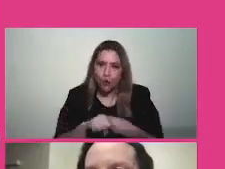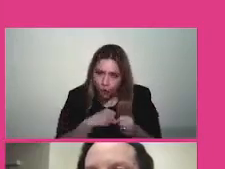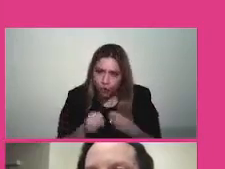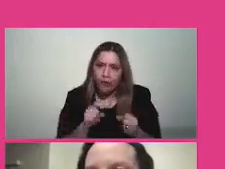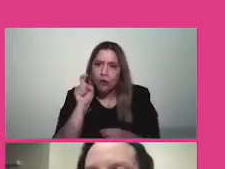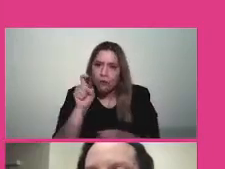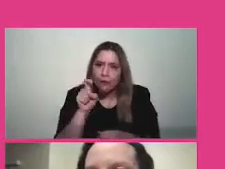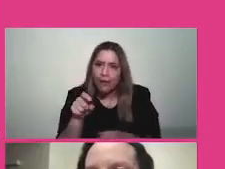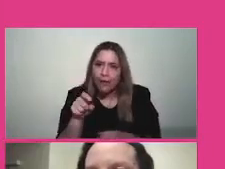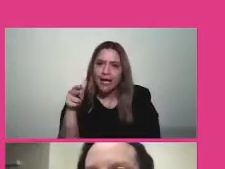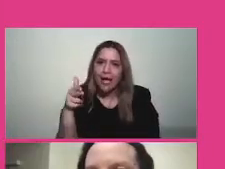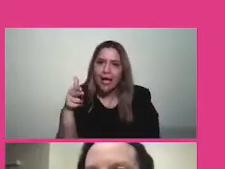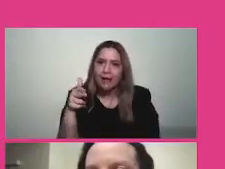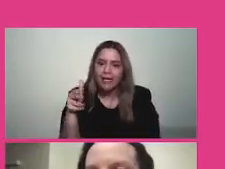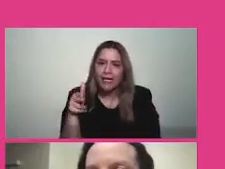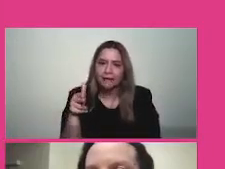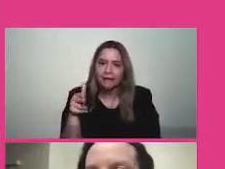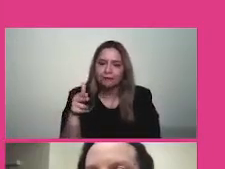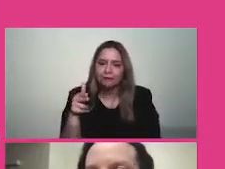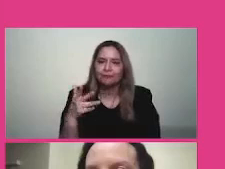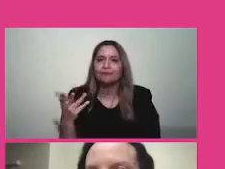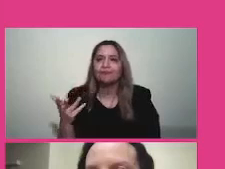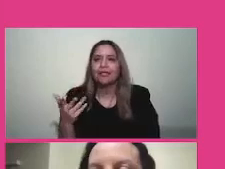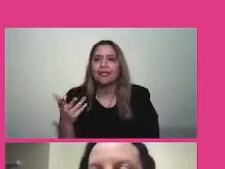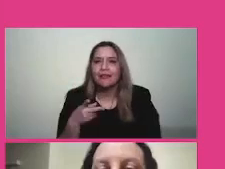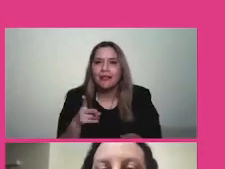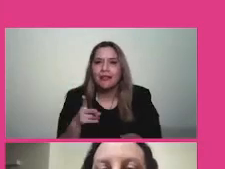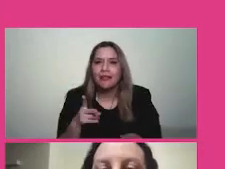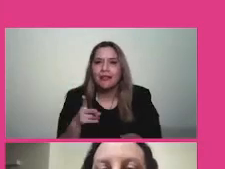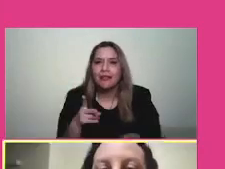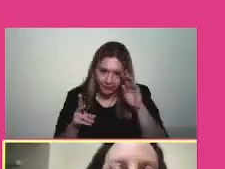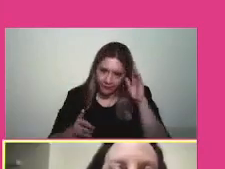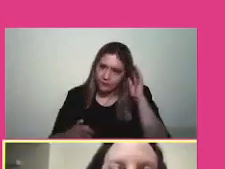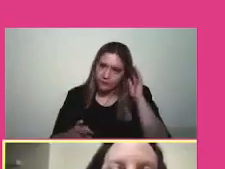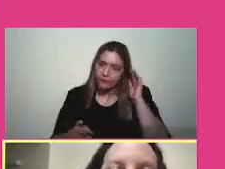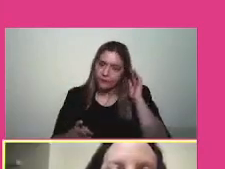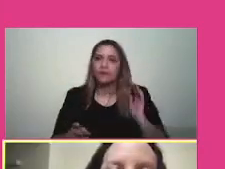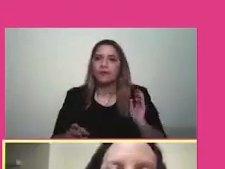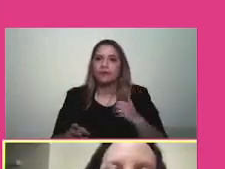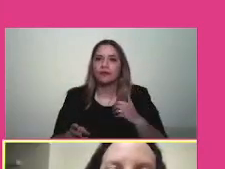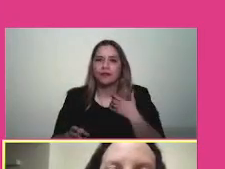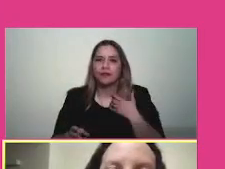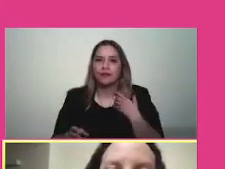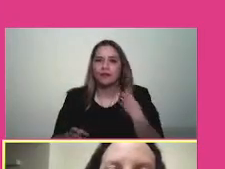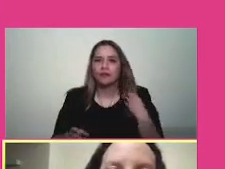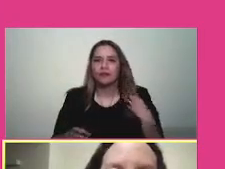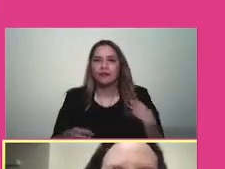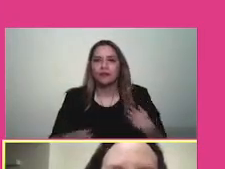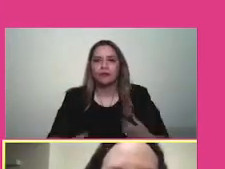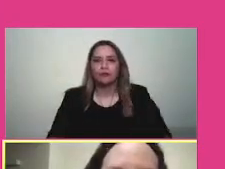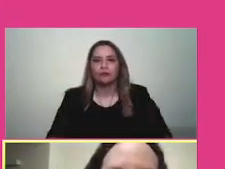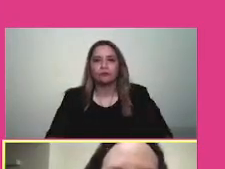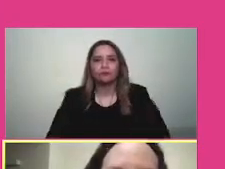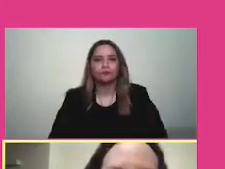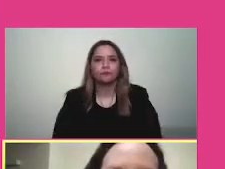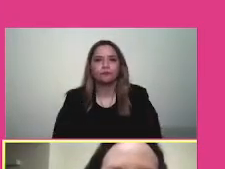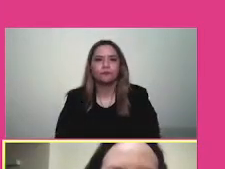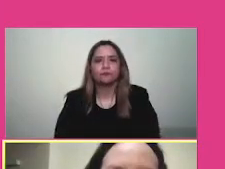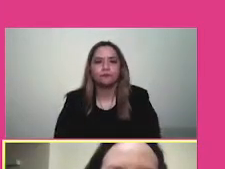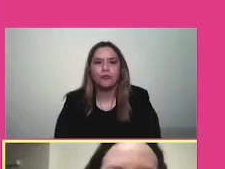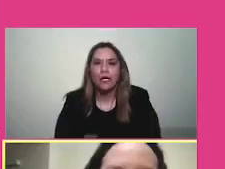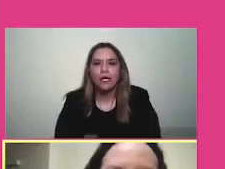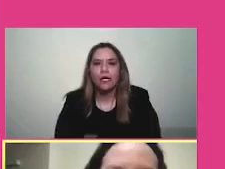κάμερα, αλλά δεν αφήνει. Δεν σε αφήνει, ωραία. Να δούμε μήπως έχει κάτι με